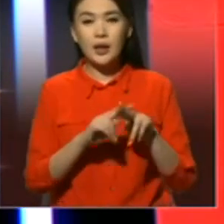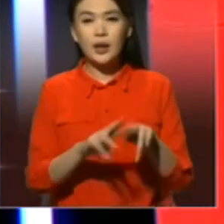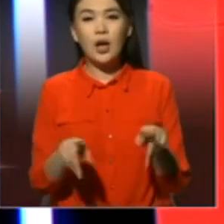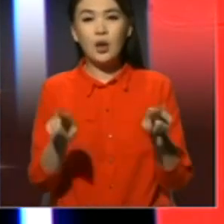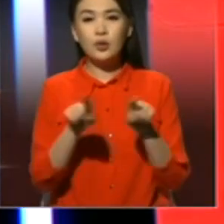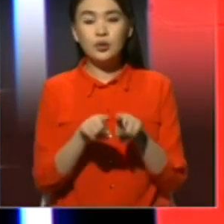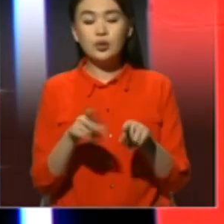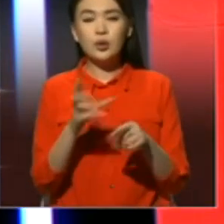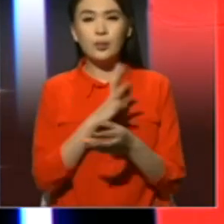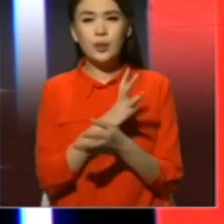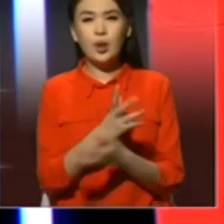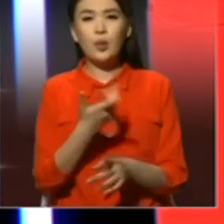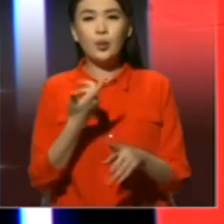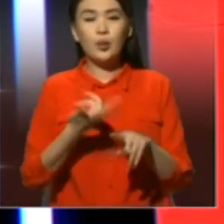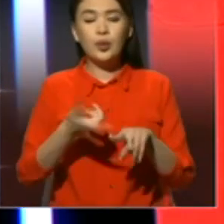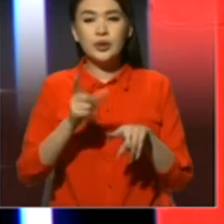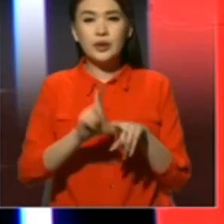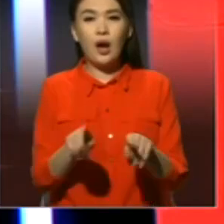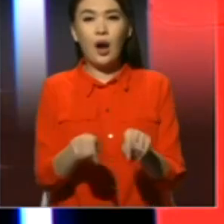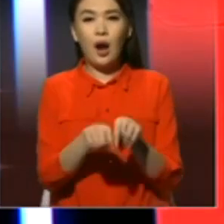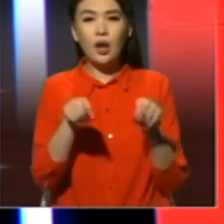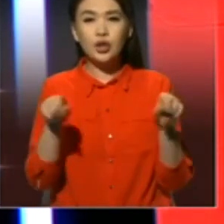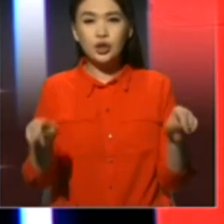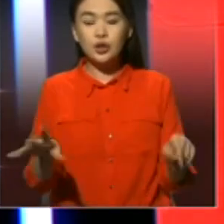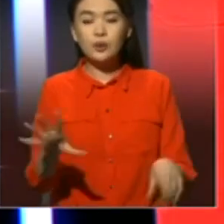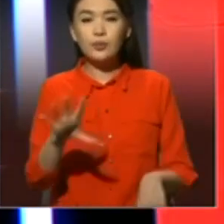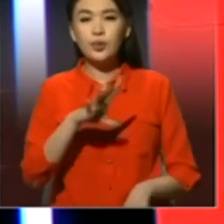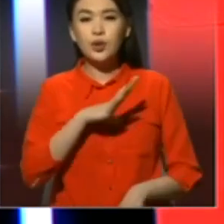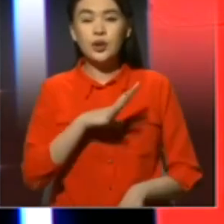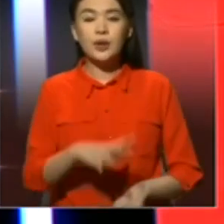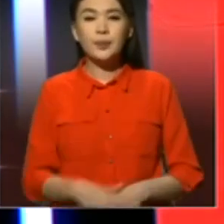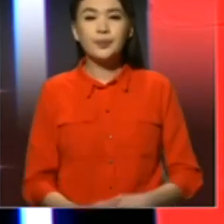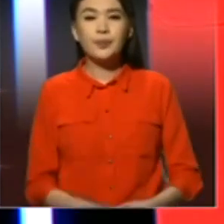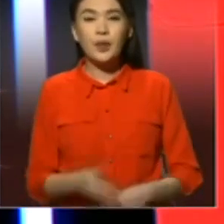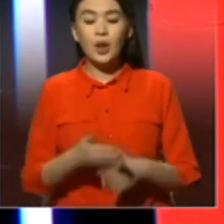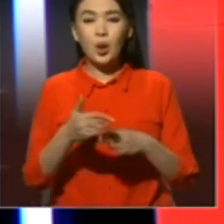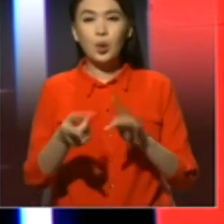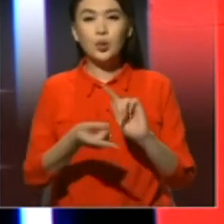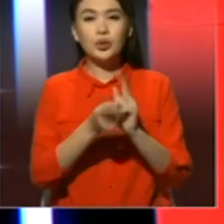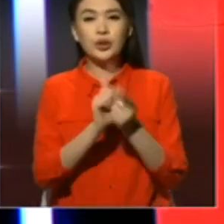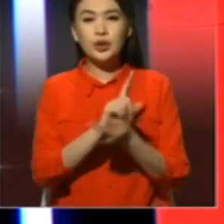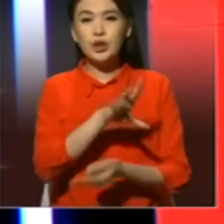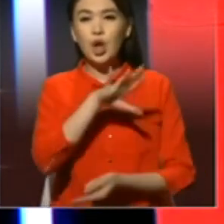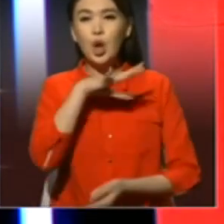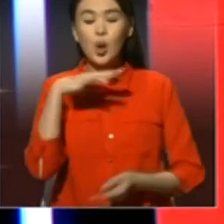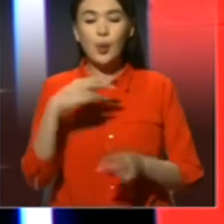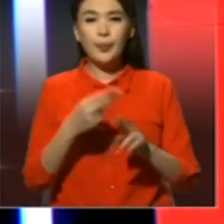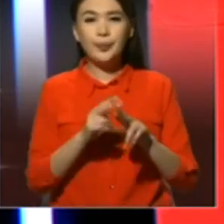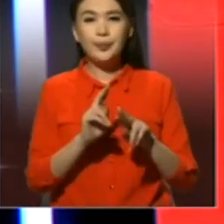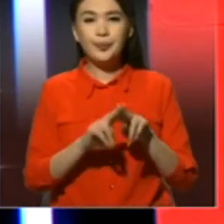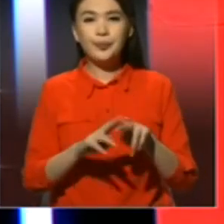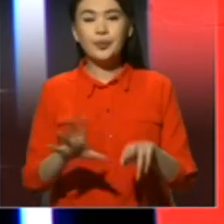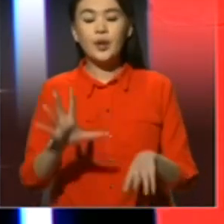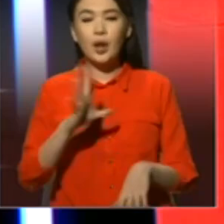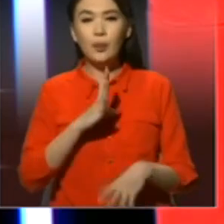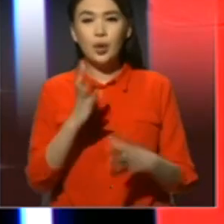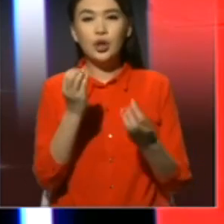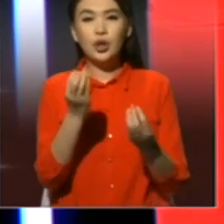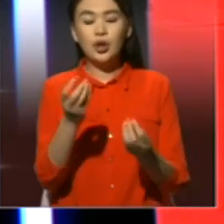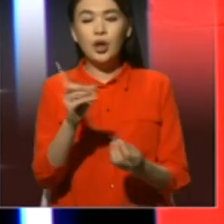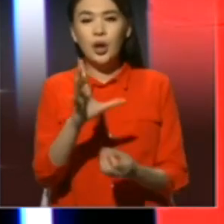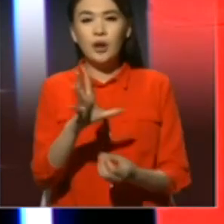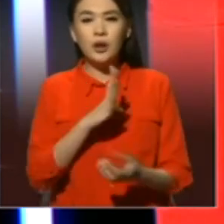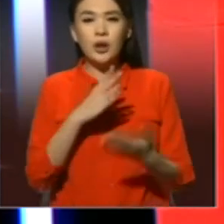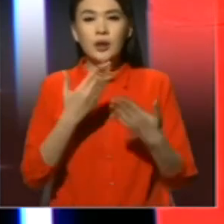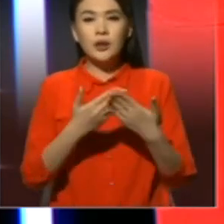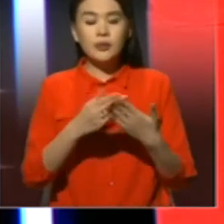да өте мынау ашық болды. Содан өзгерістер өте көп. Және де соған мысал ретінде мен